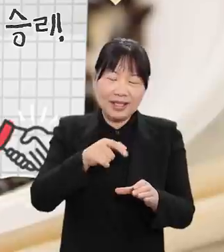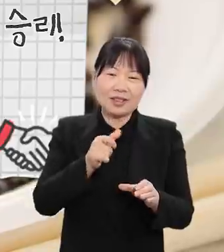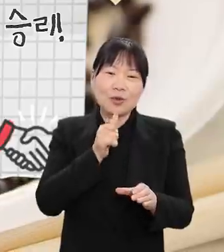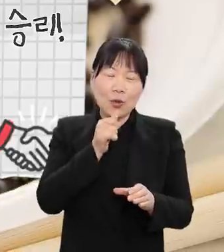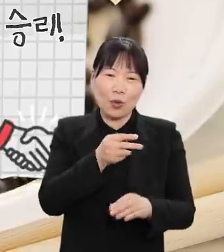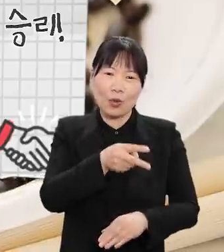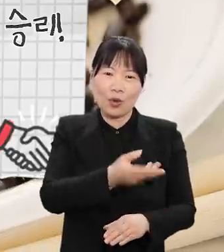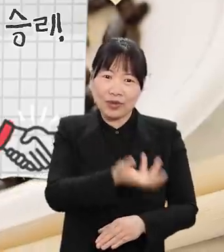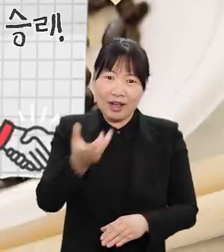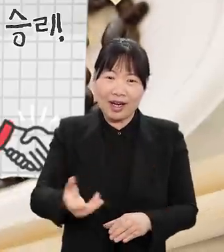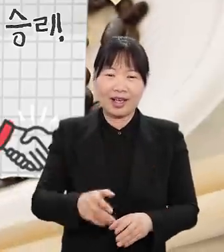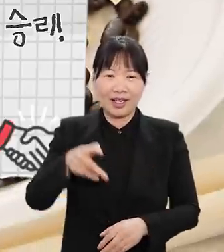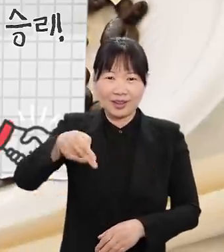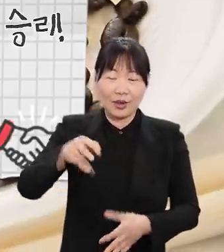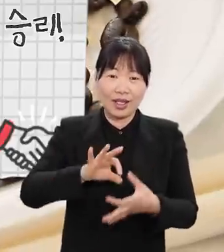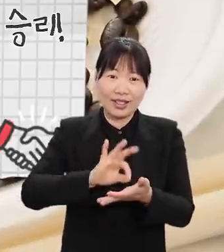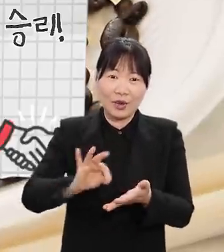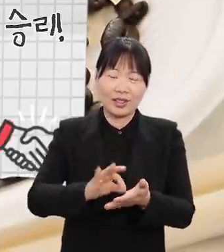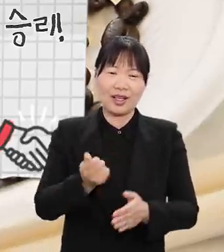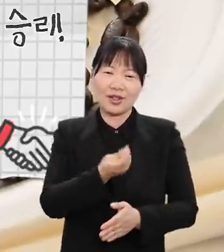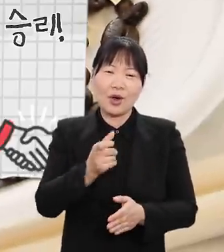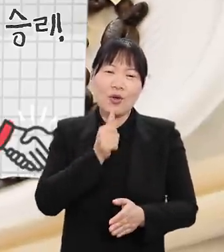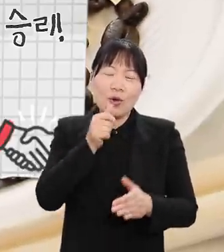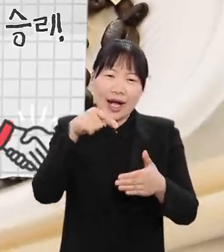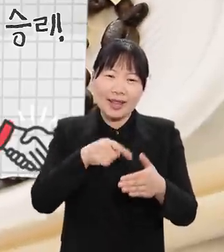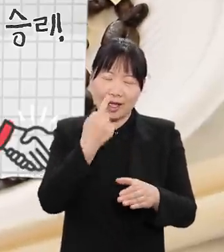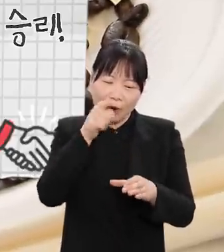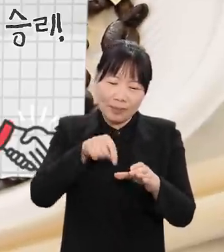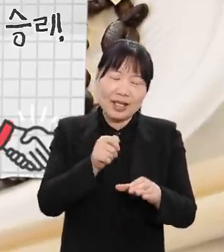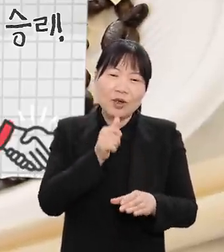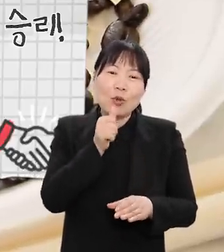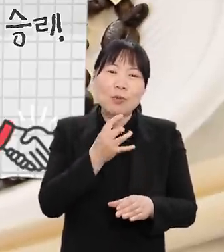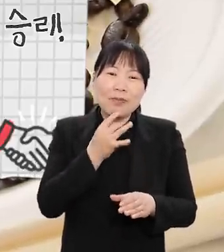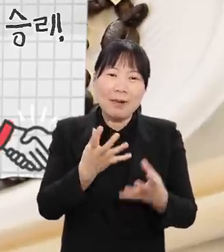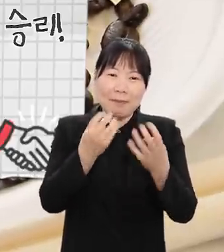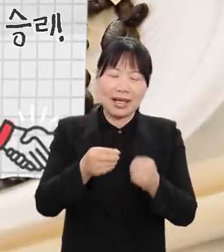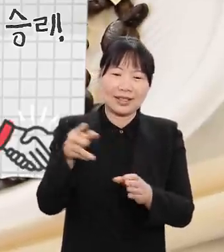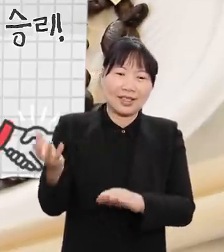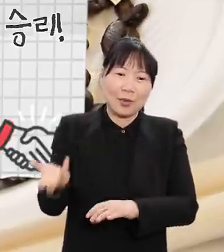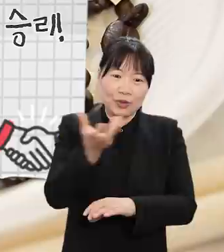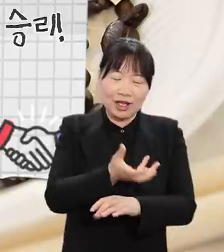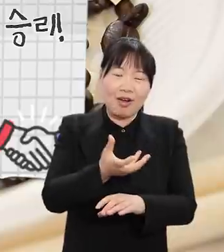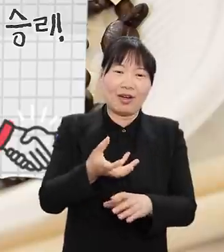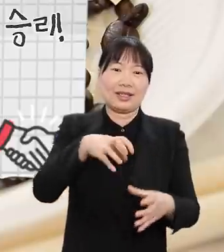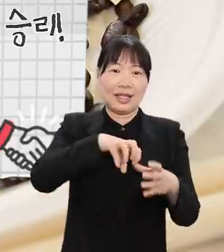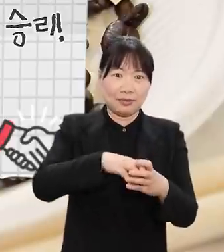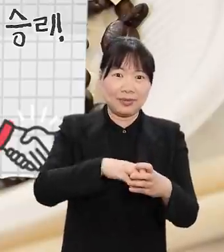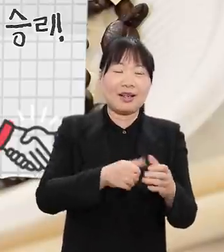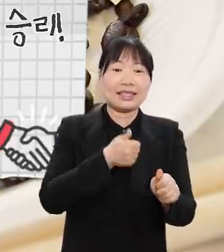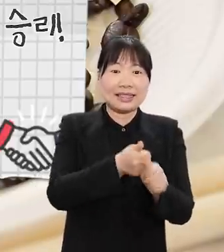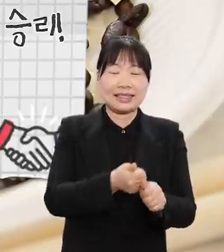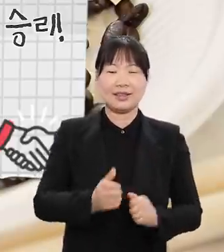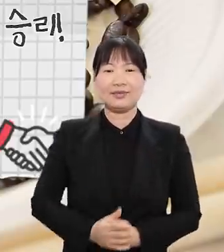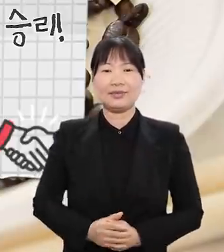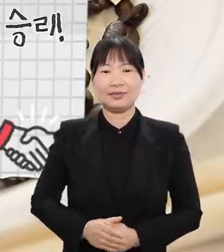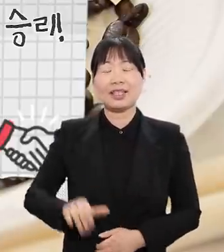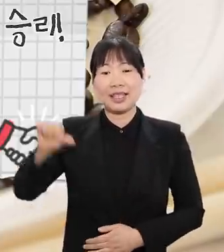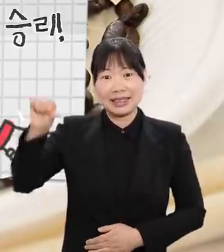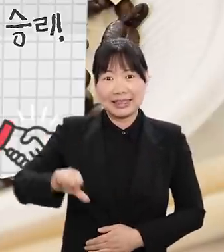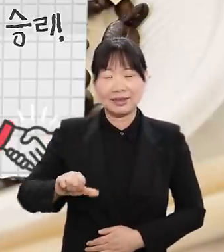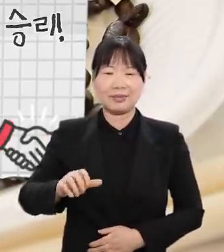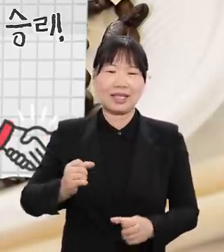옮겨라. 젓가락을 이용해 여러 가지의 콩들 중 커피콩만 더 많이 옮겨 담는 팀이 승리. 진